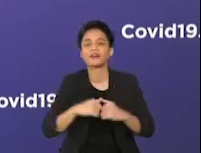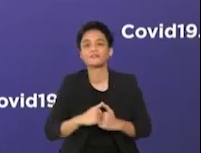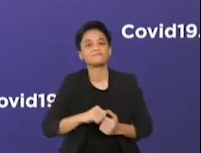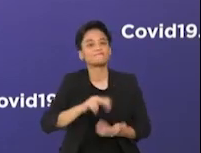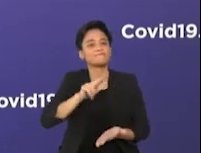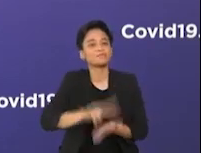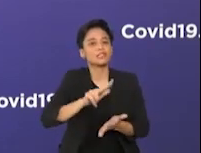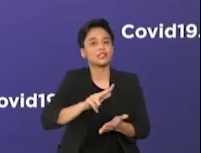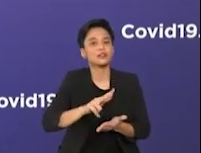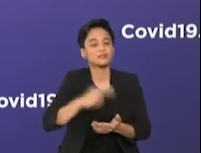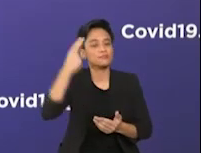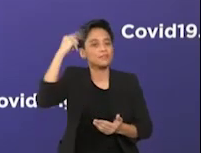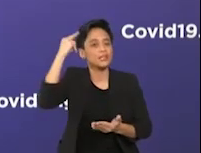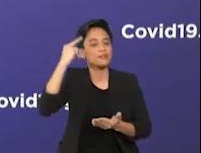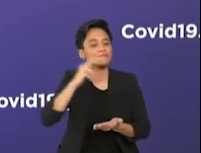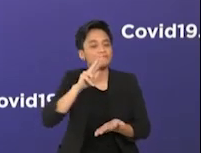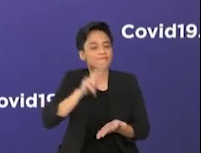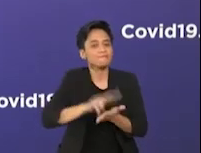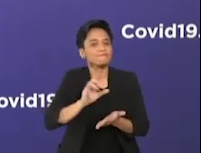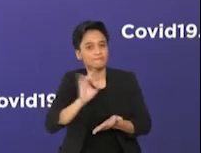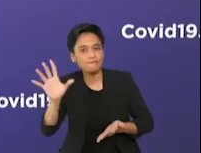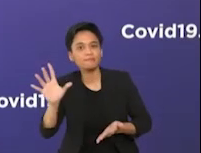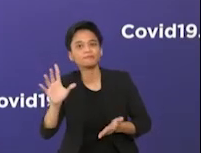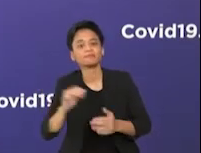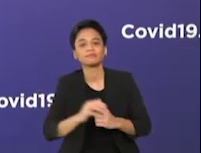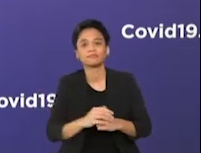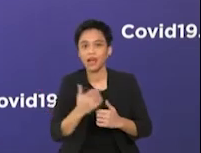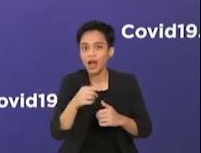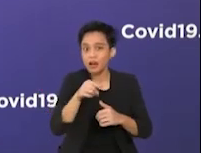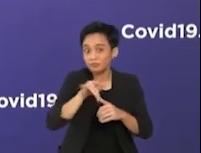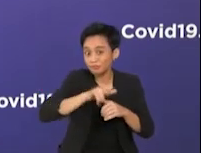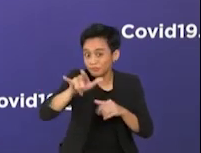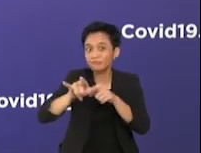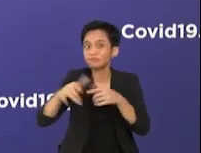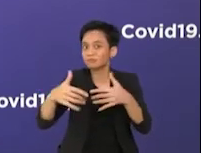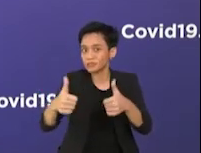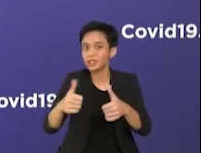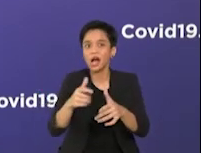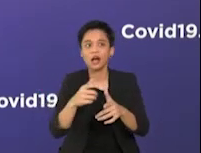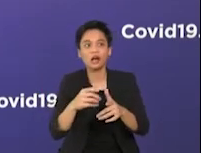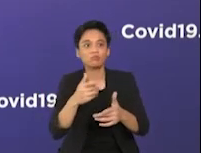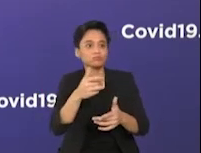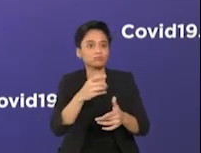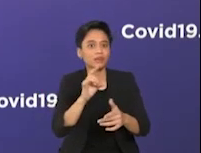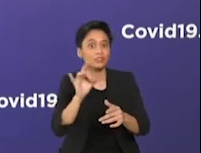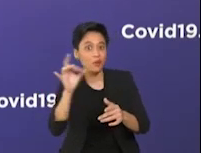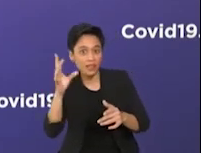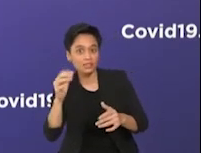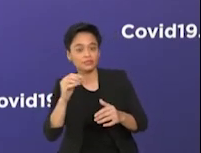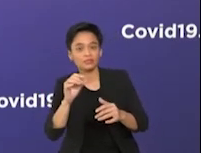untuk memberikan pengecualian pada kelompok-kelompok barang pada